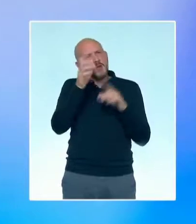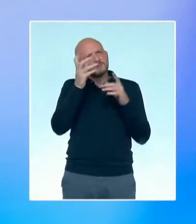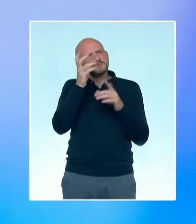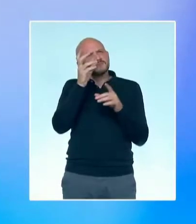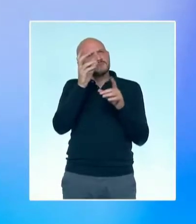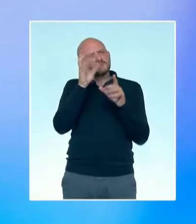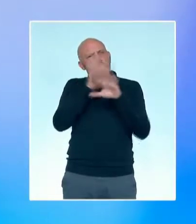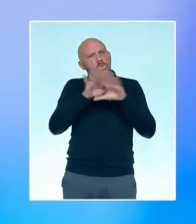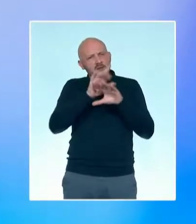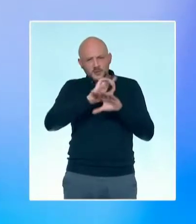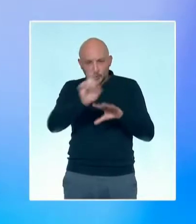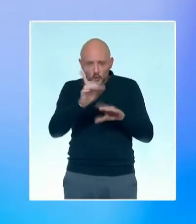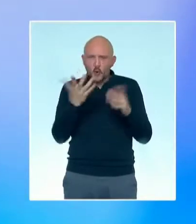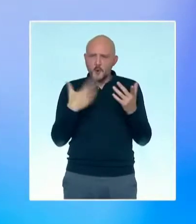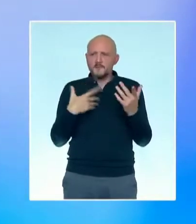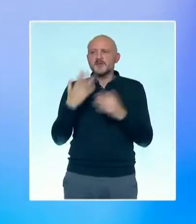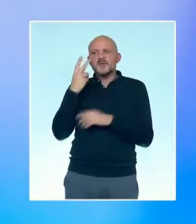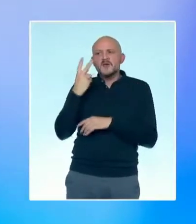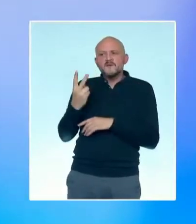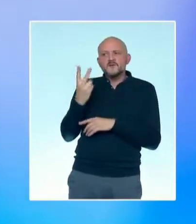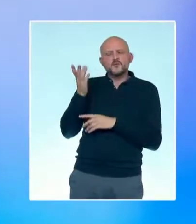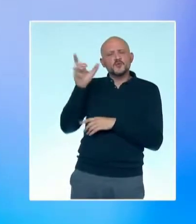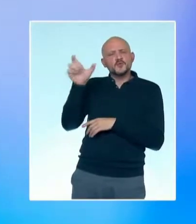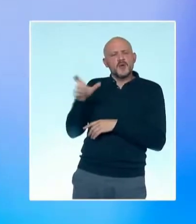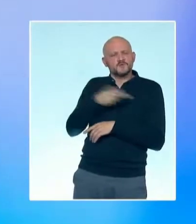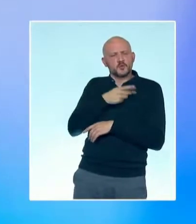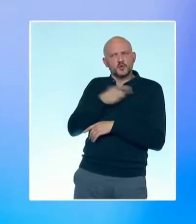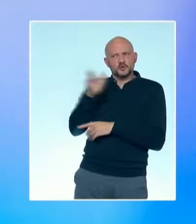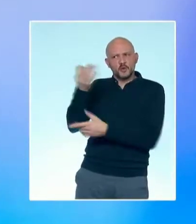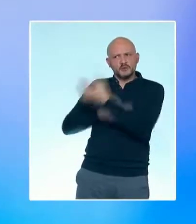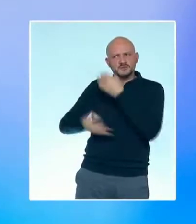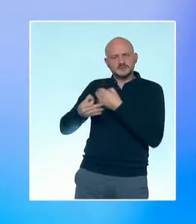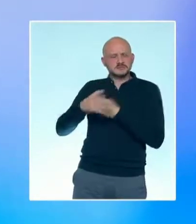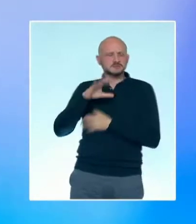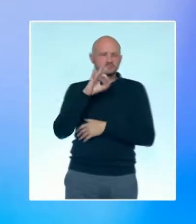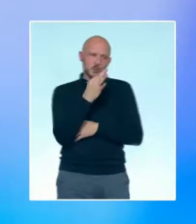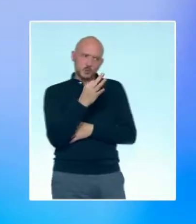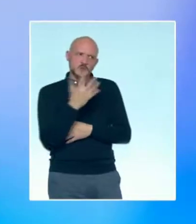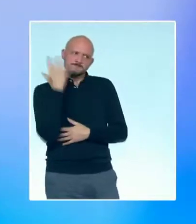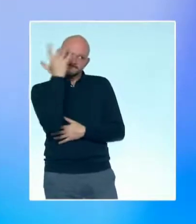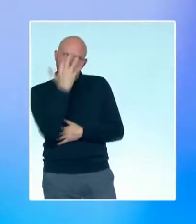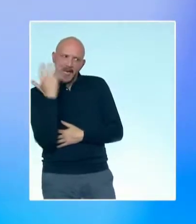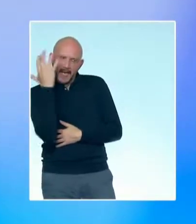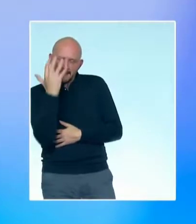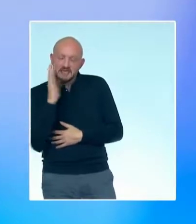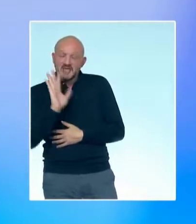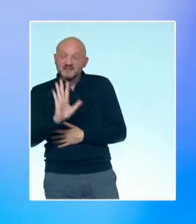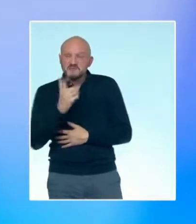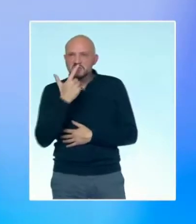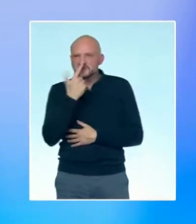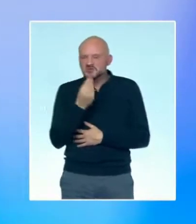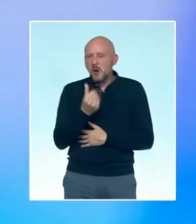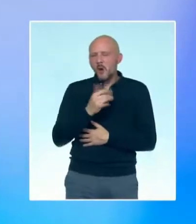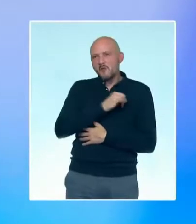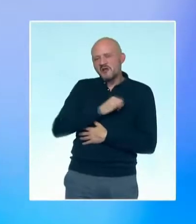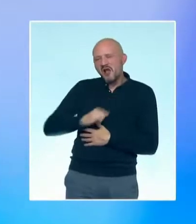scientifique américain, M. Fauci, le docteur Fauci, qui a dit qu'effectivement... C'était inquiétant, mais peut-être pas aussi grave, une intervention de la